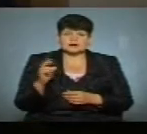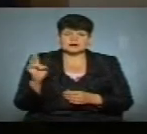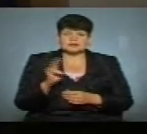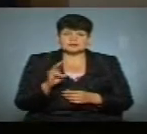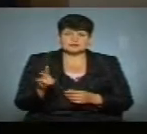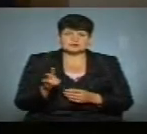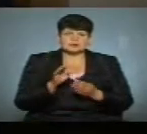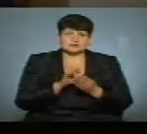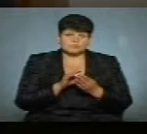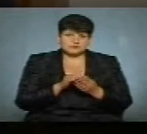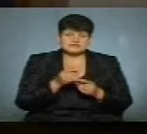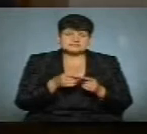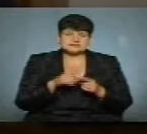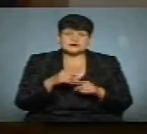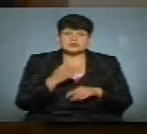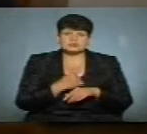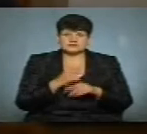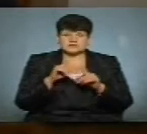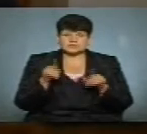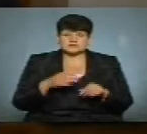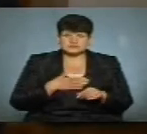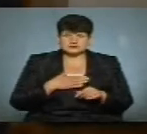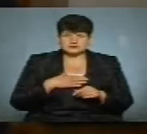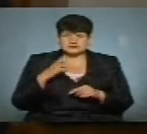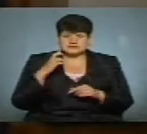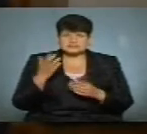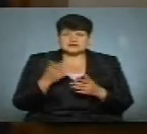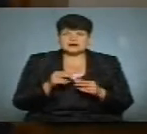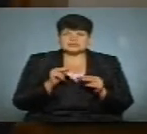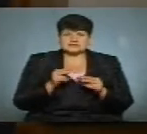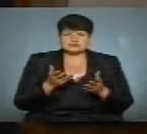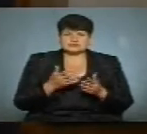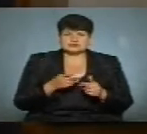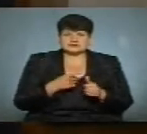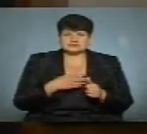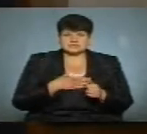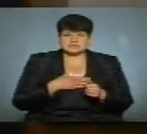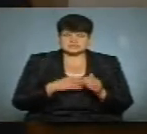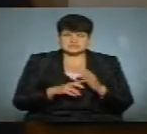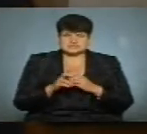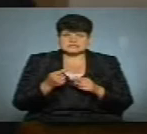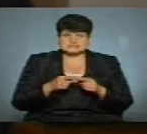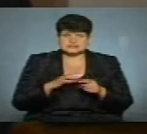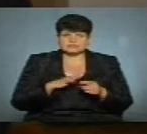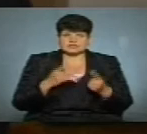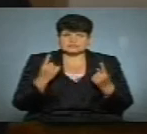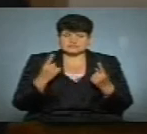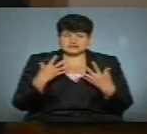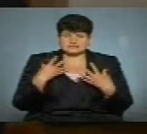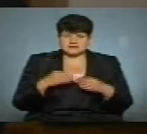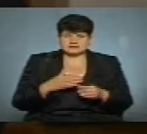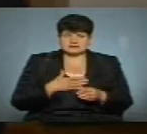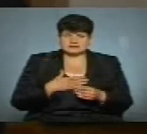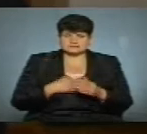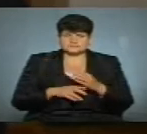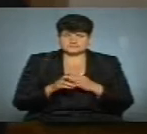Пресвятої Богородиці. Це головна ікона нашого храму, на честь якої названо наш храм. Це була велика втрата для всієї нашої